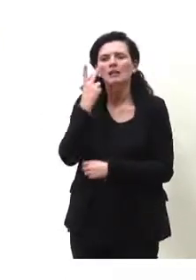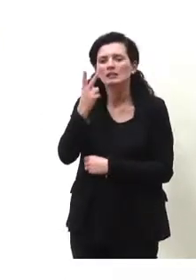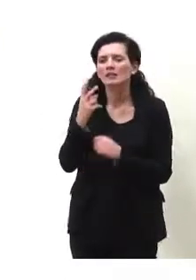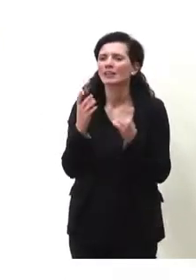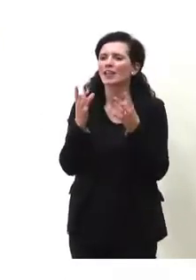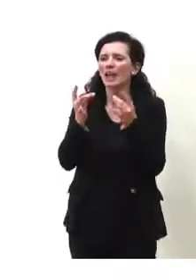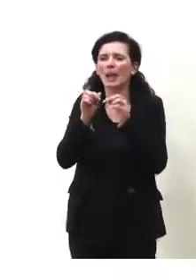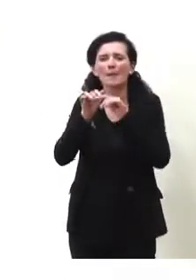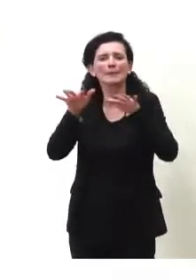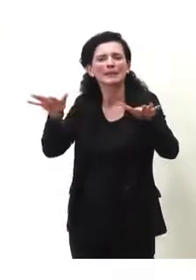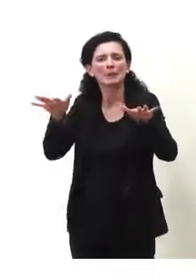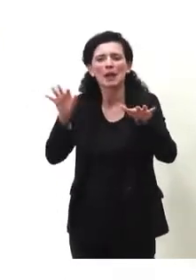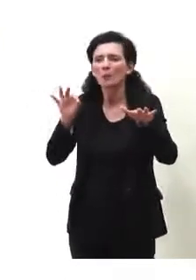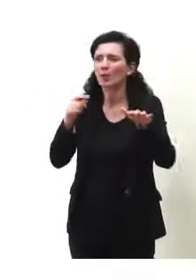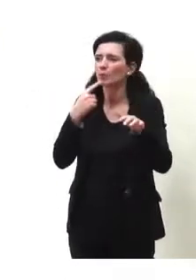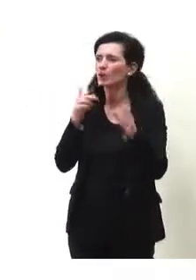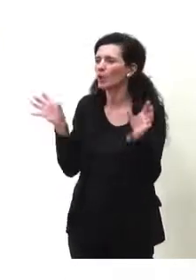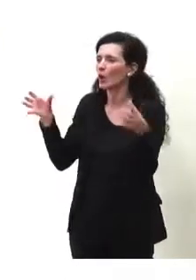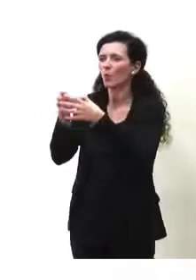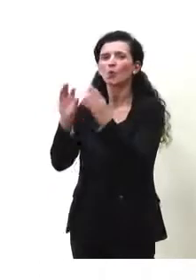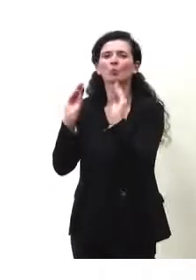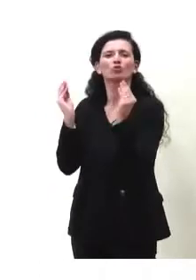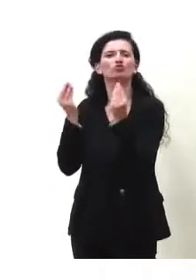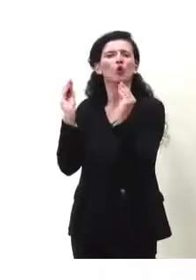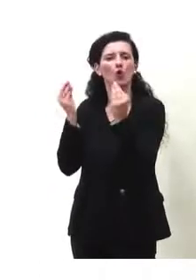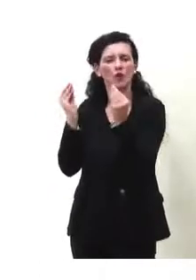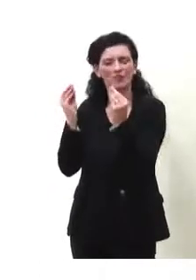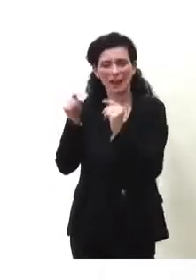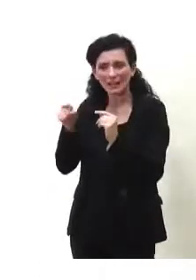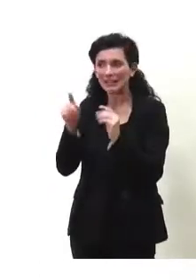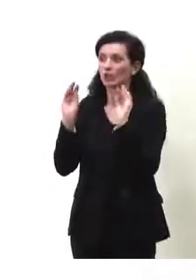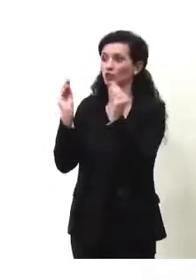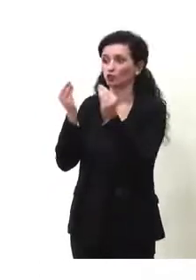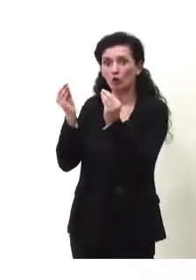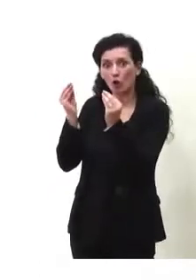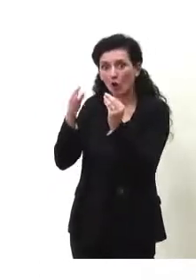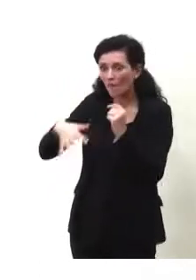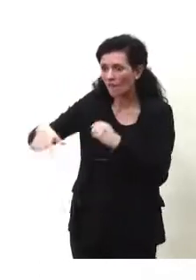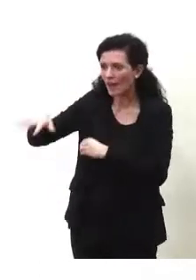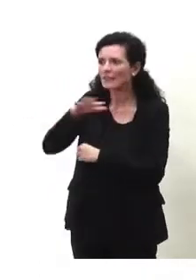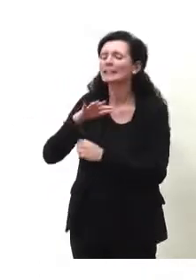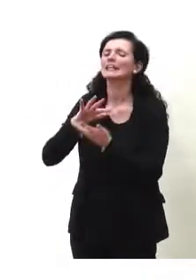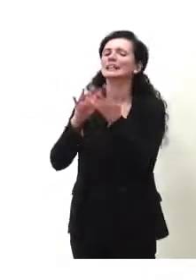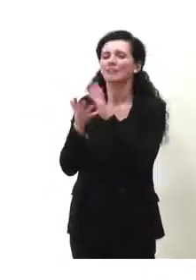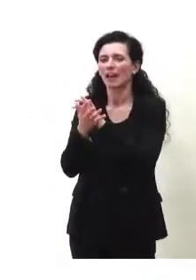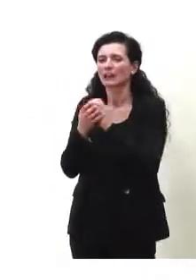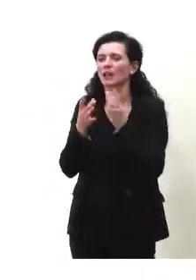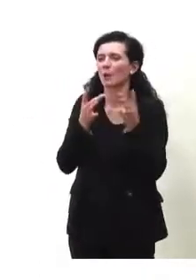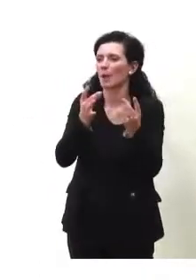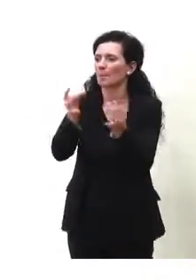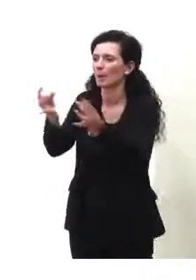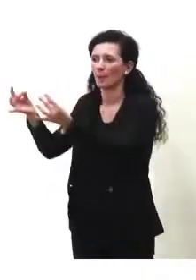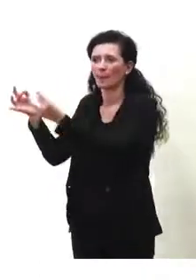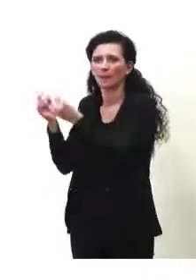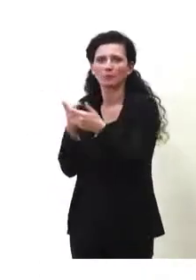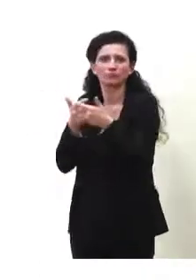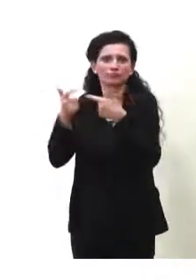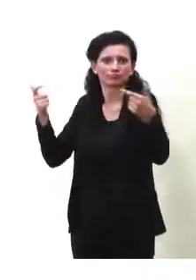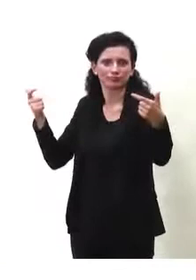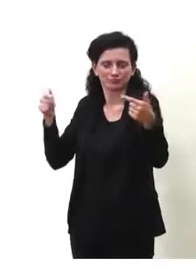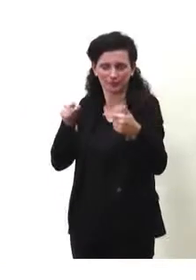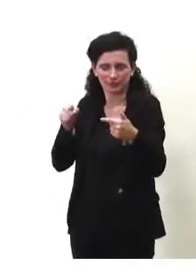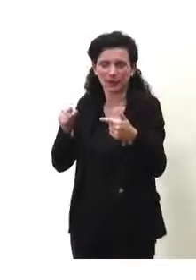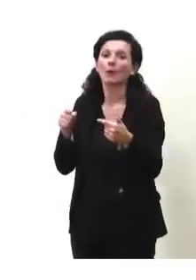classi più giovani, cioè quando sono i giovani che scatenano in qualche modo la trasmissione. Questo ce lo